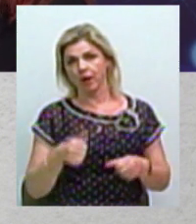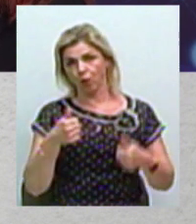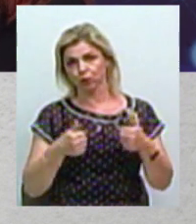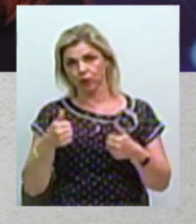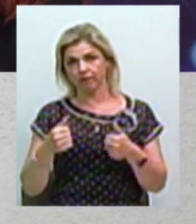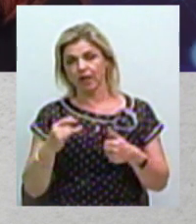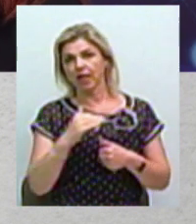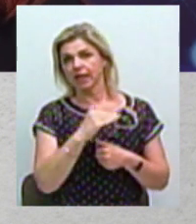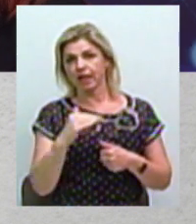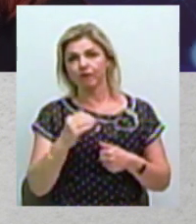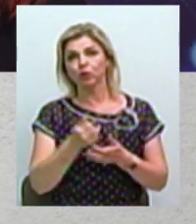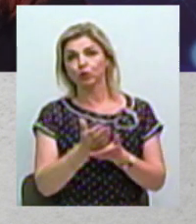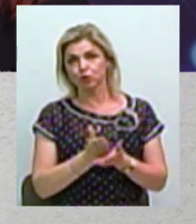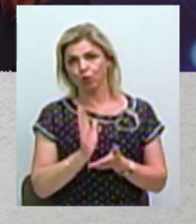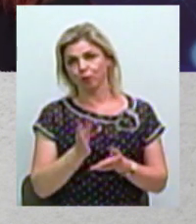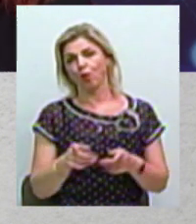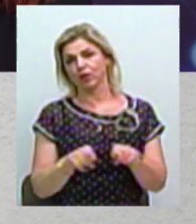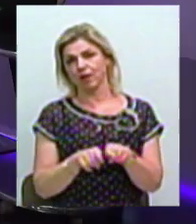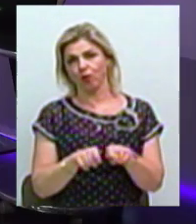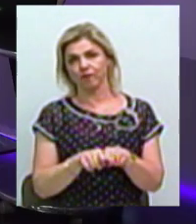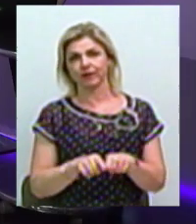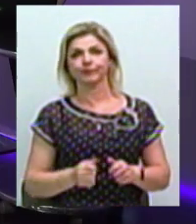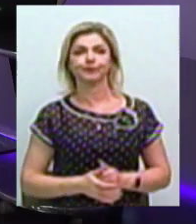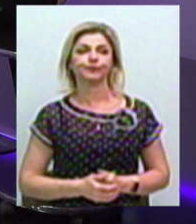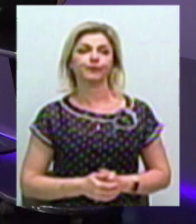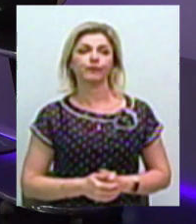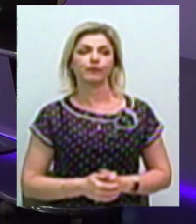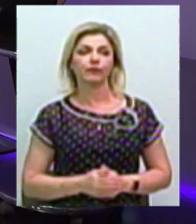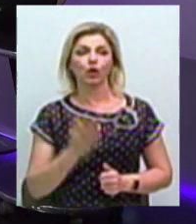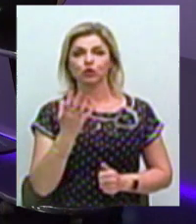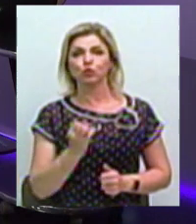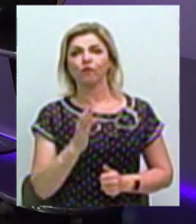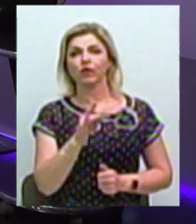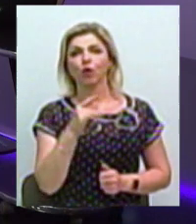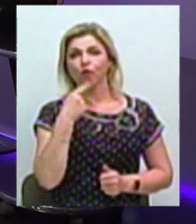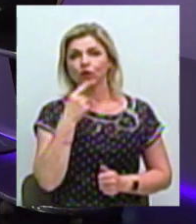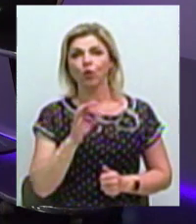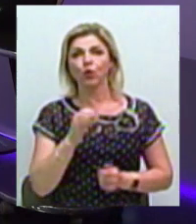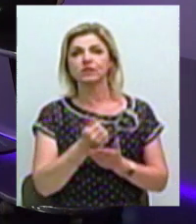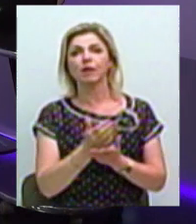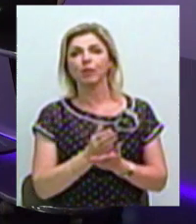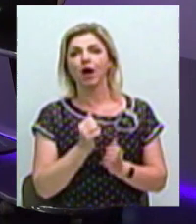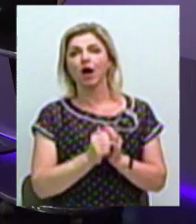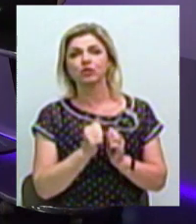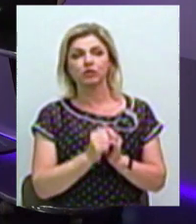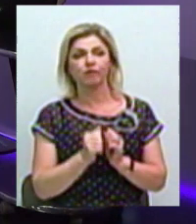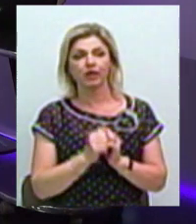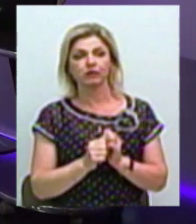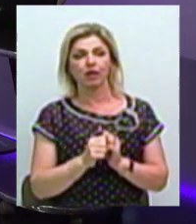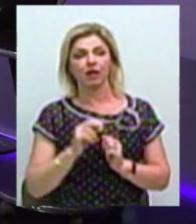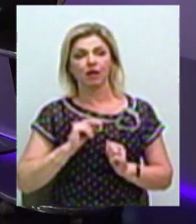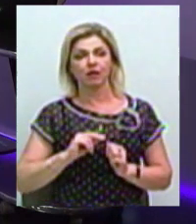буде? Однаковий. Відповідний. Дякую. Ще ви говорите про забезпечення кожного найманого